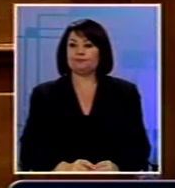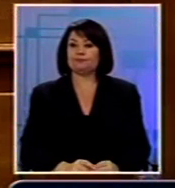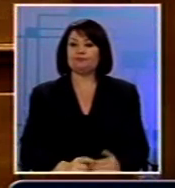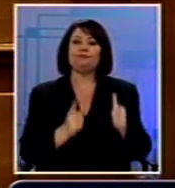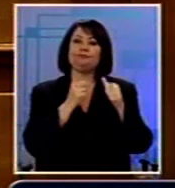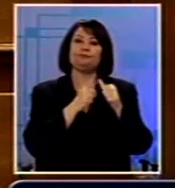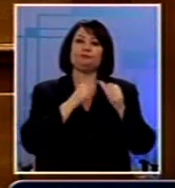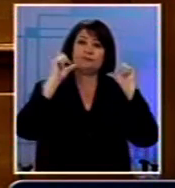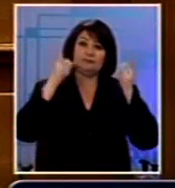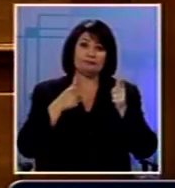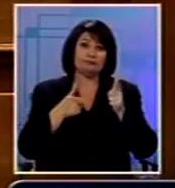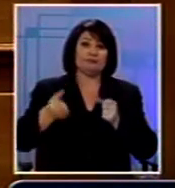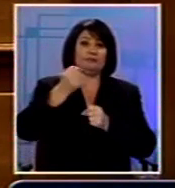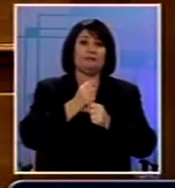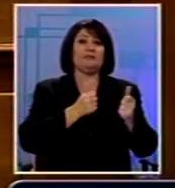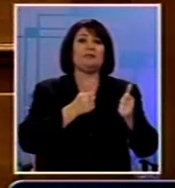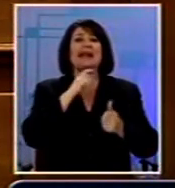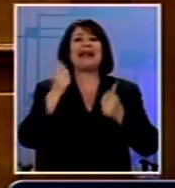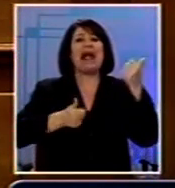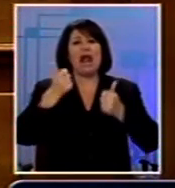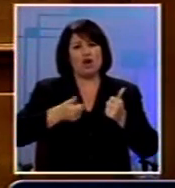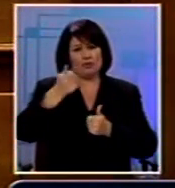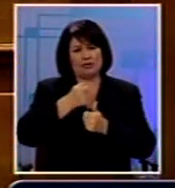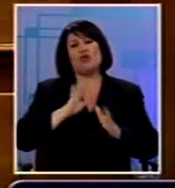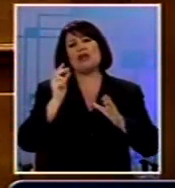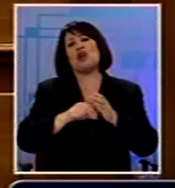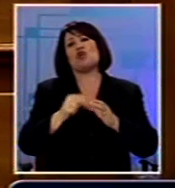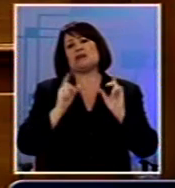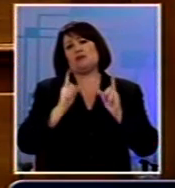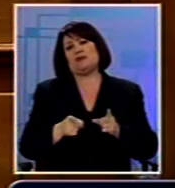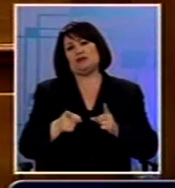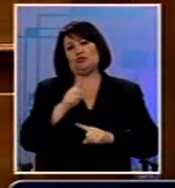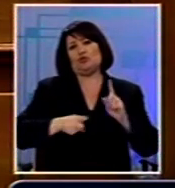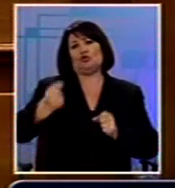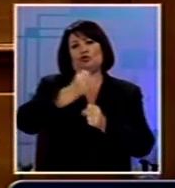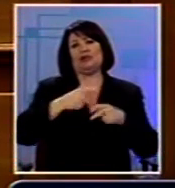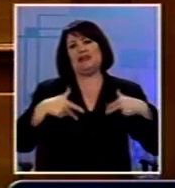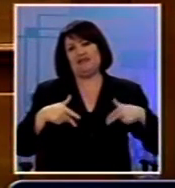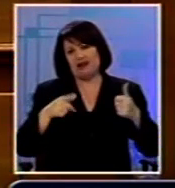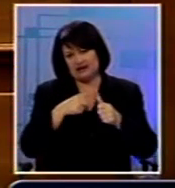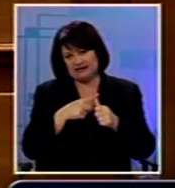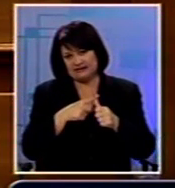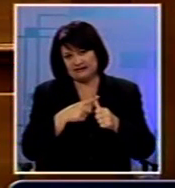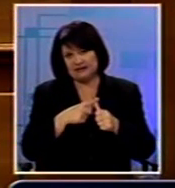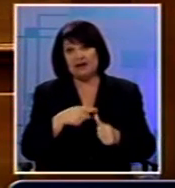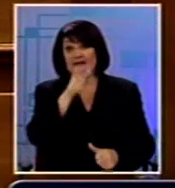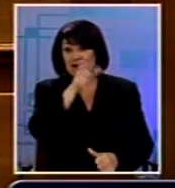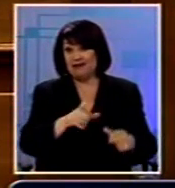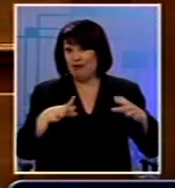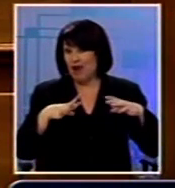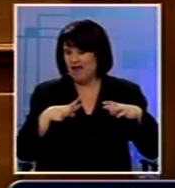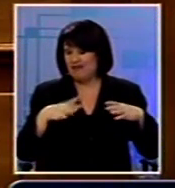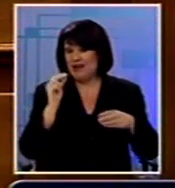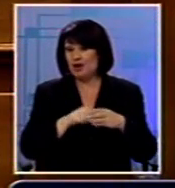Πρώτον, ότι οι δημοκρατίες δεν κυβερνώνται από δημοσκοπήσεις, αλλά από τις εκλογές. Και οι εκλογές δεν θα γίνουν όποτε σας βολεύουν